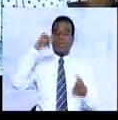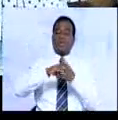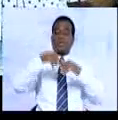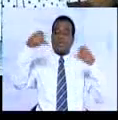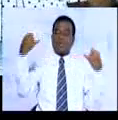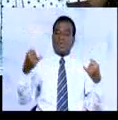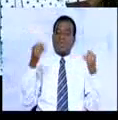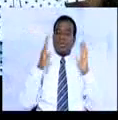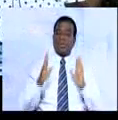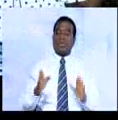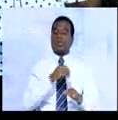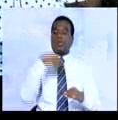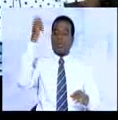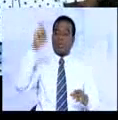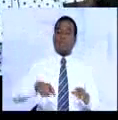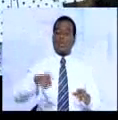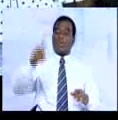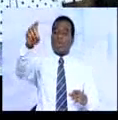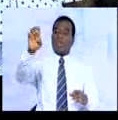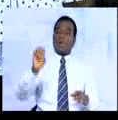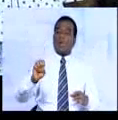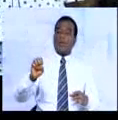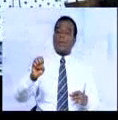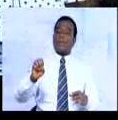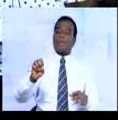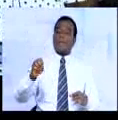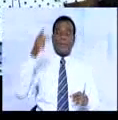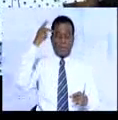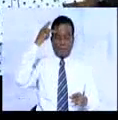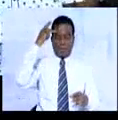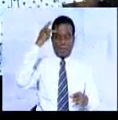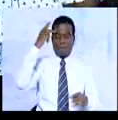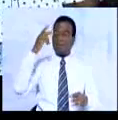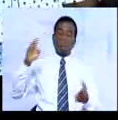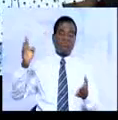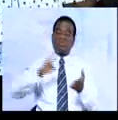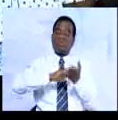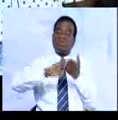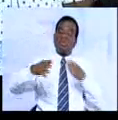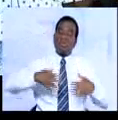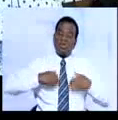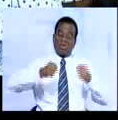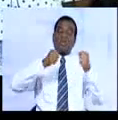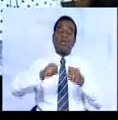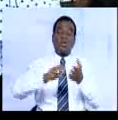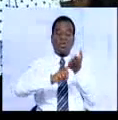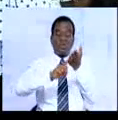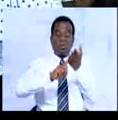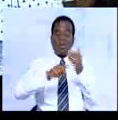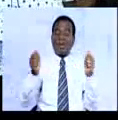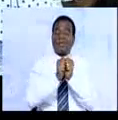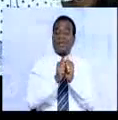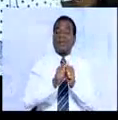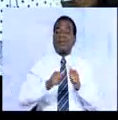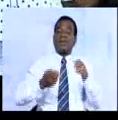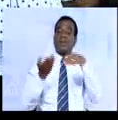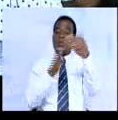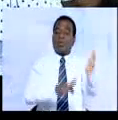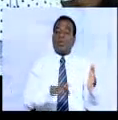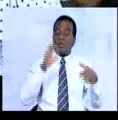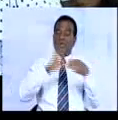cérémonie, on avait besoin de penser une plaie qui était restée ouverte avec l'assassinat de